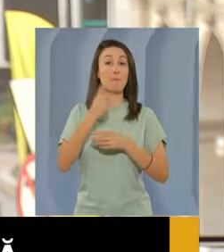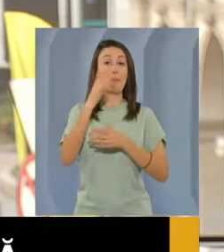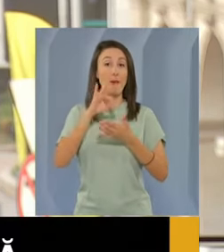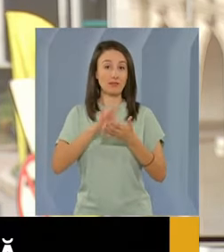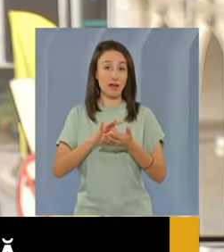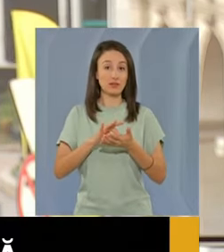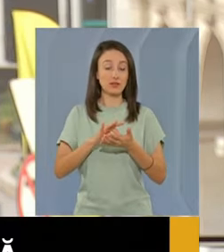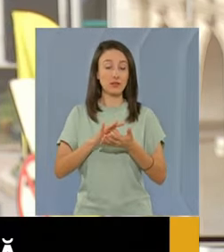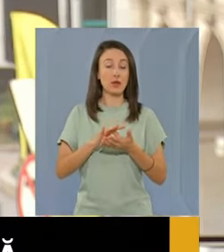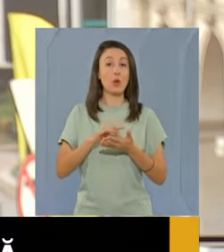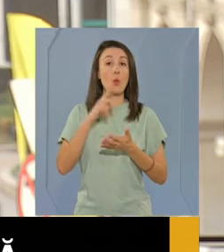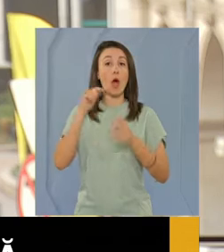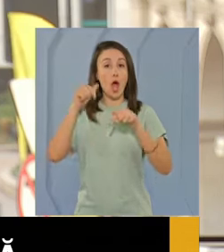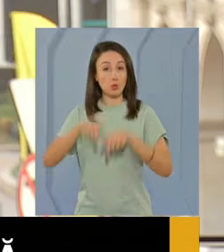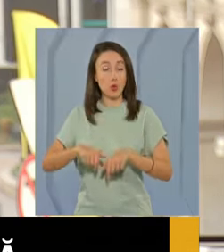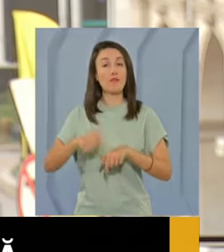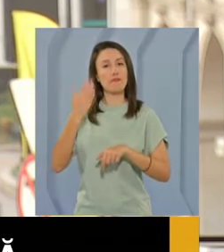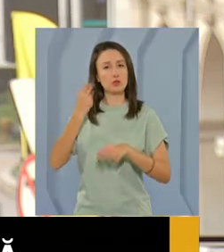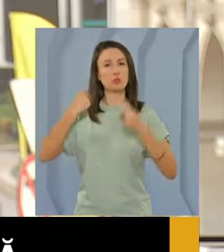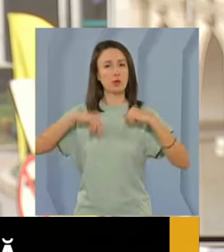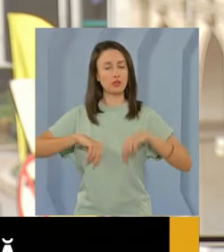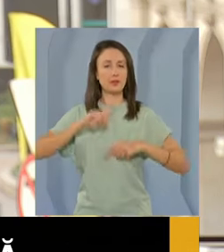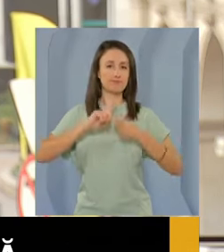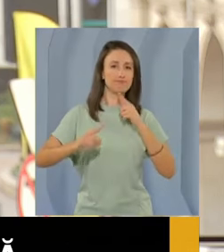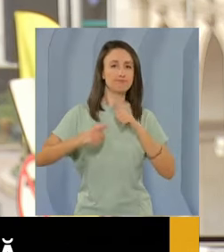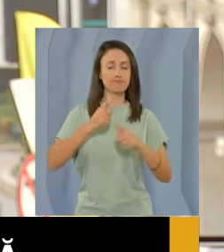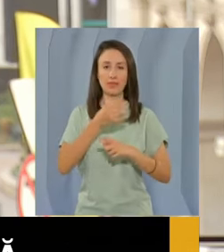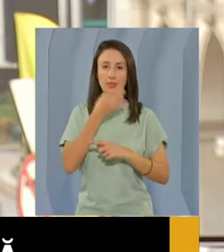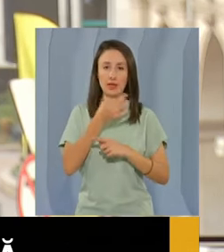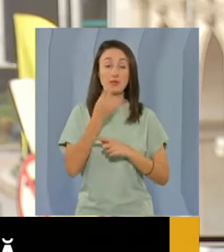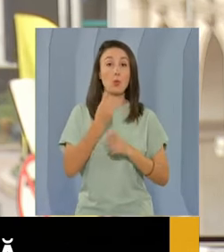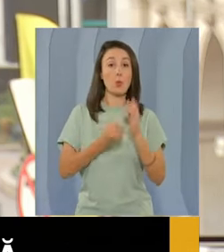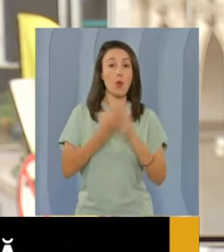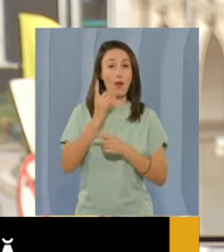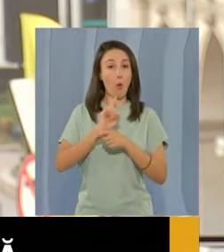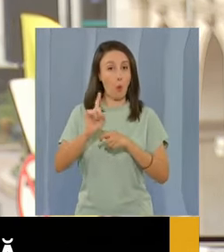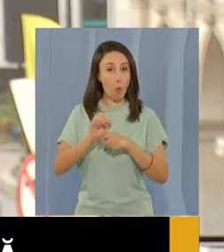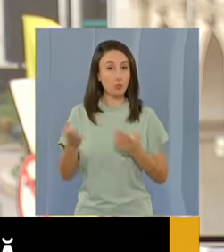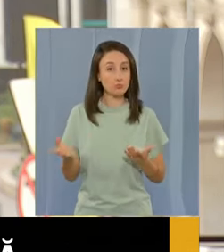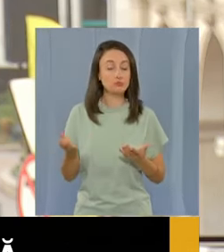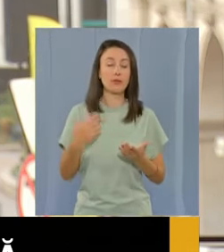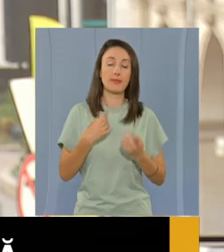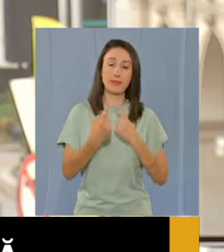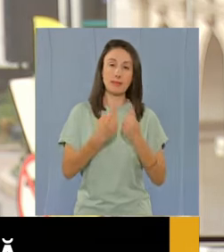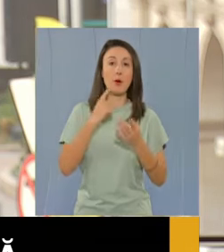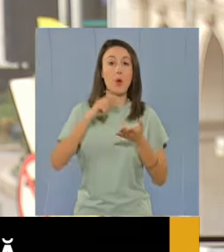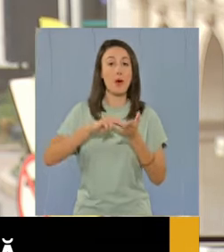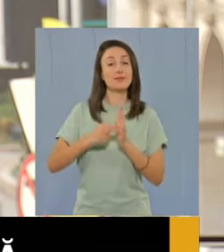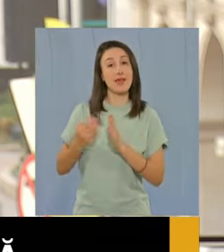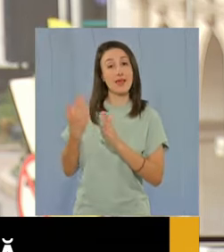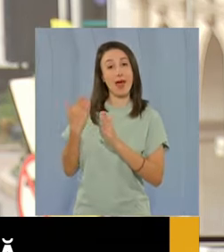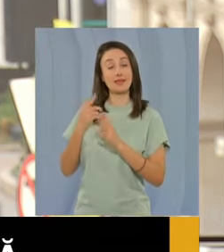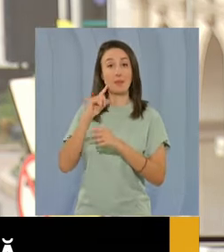pentru prima dată când un actual și un fost președinte se duelează în declarații. Un alt element de noutate a constat în faptul că dezbaterea a fost organizată înainte